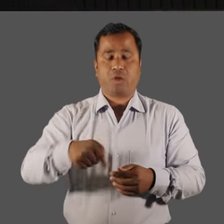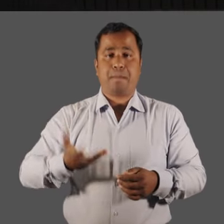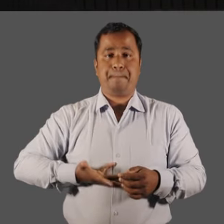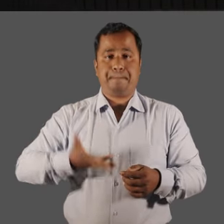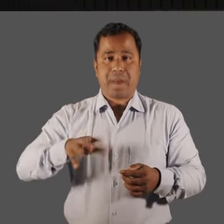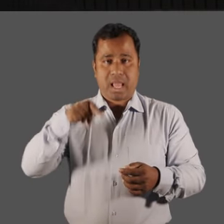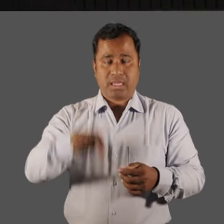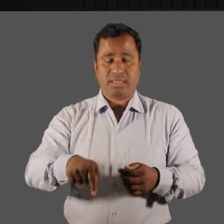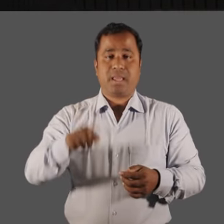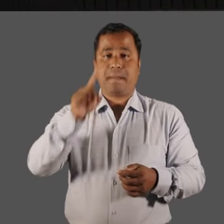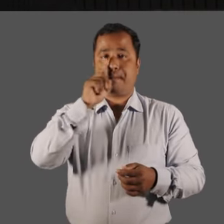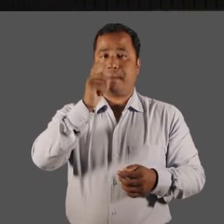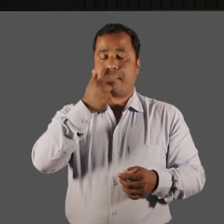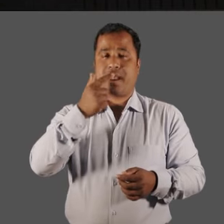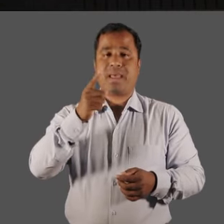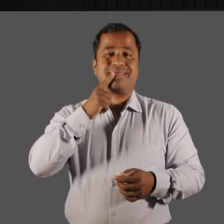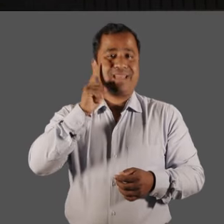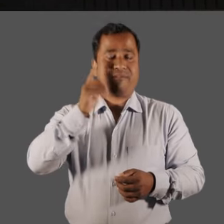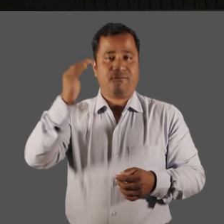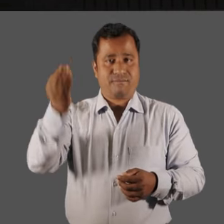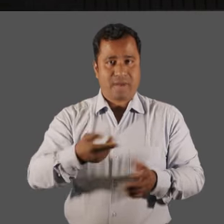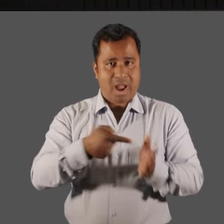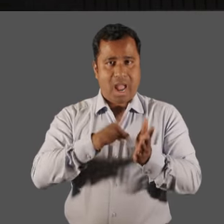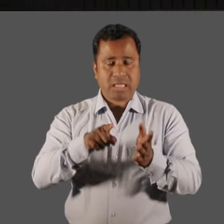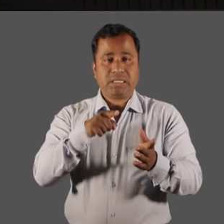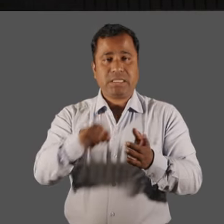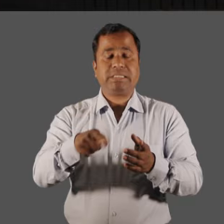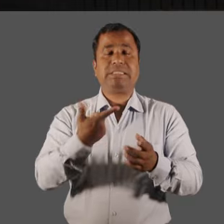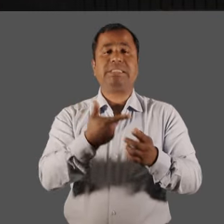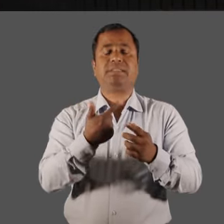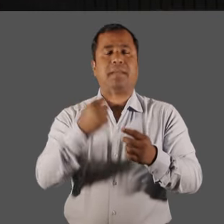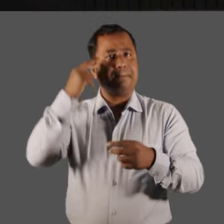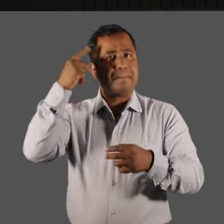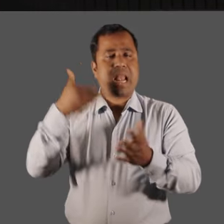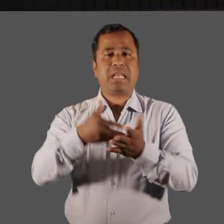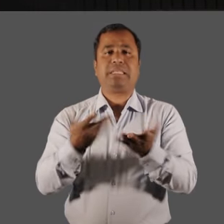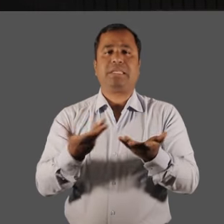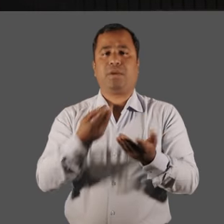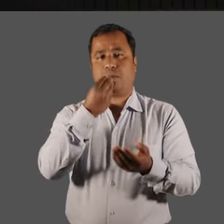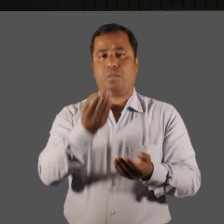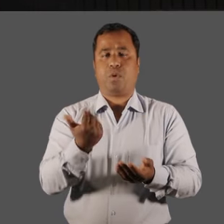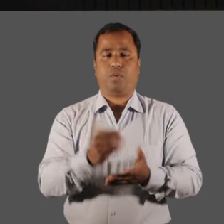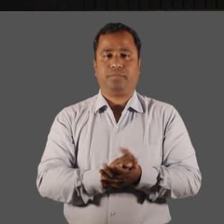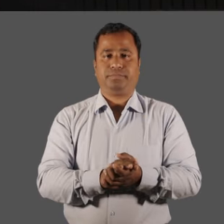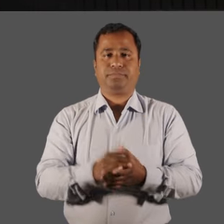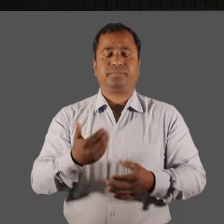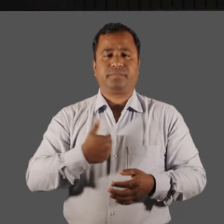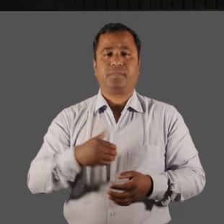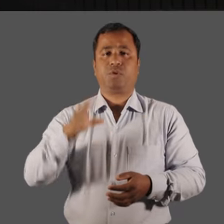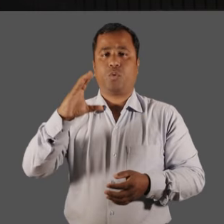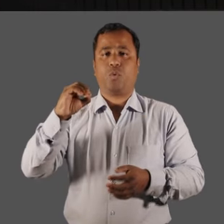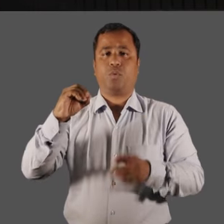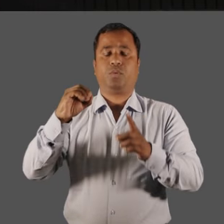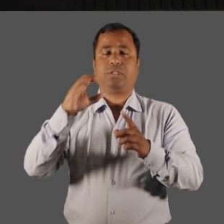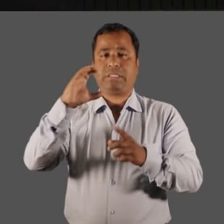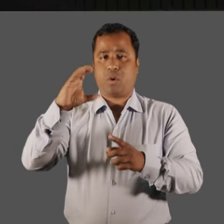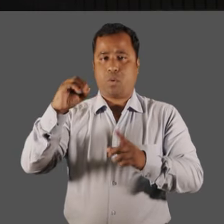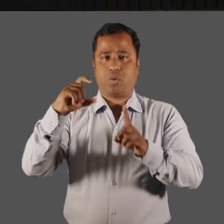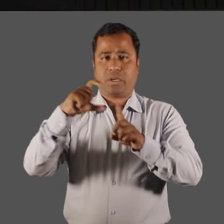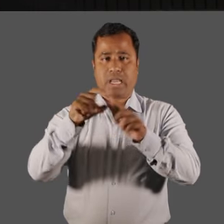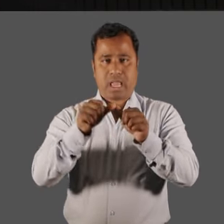সামগ্রিকভাবে বাংলাদেশে কোডাদের নিয়ে আপনার কি কোনো পরিকল্পনা আছে? আমার ইচ্ছা আছে যে আমাদের কোডাদের যদি একটা